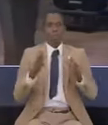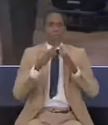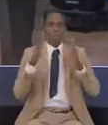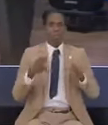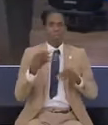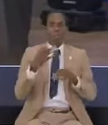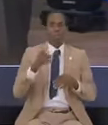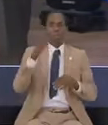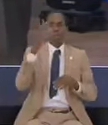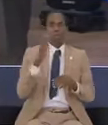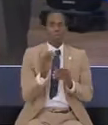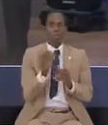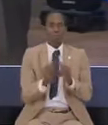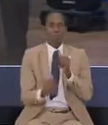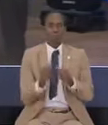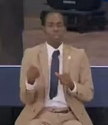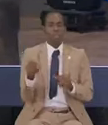Dieu